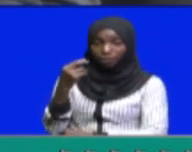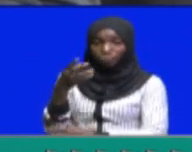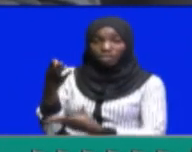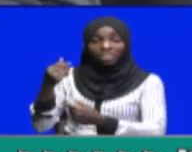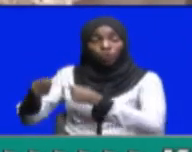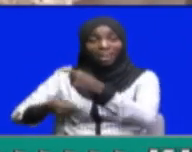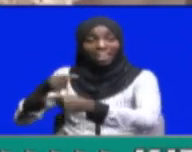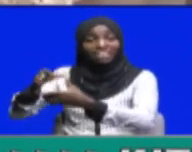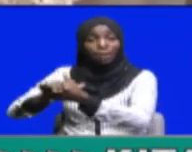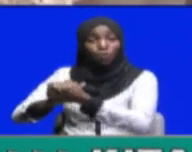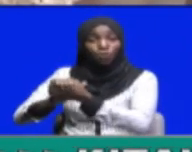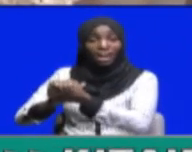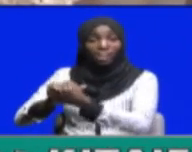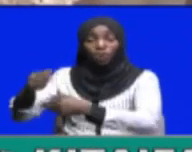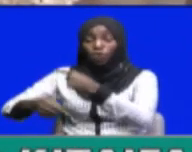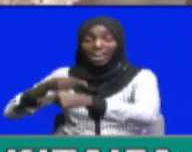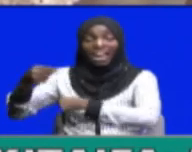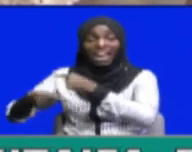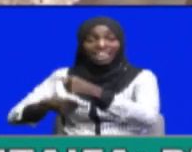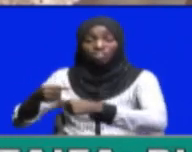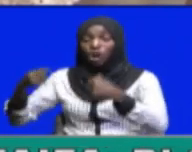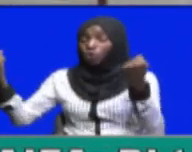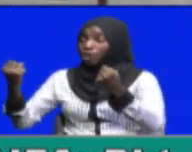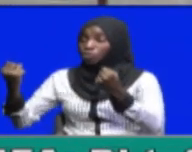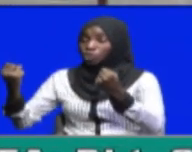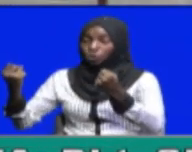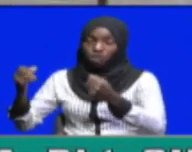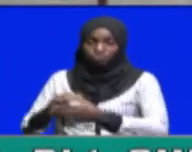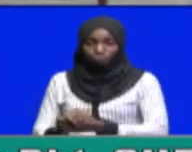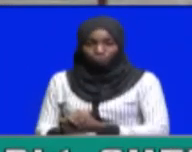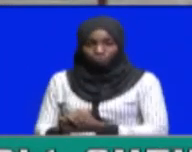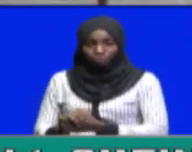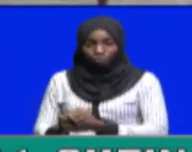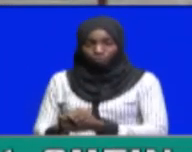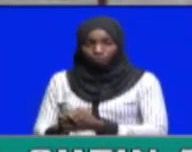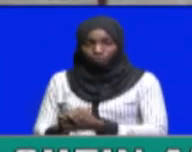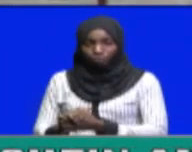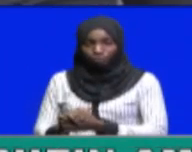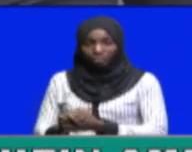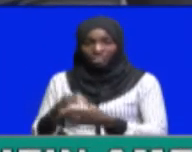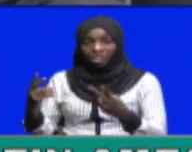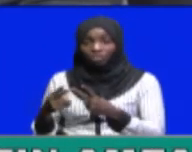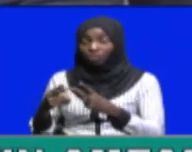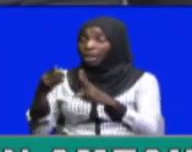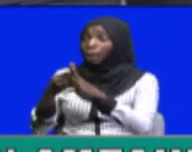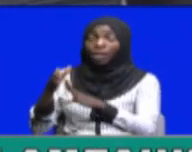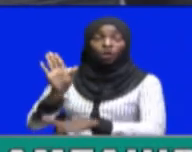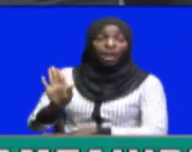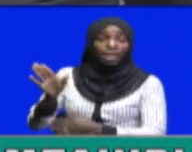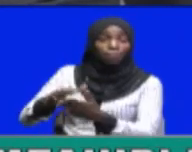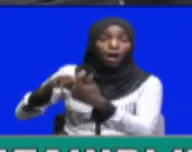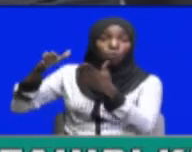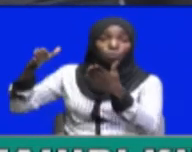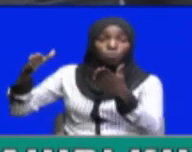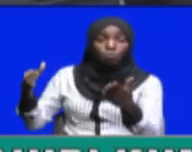wa Tanganyika na Zanzibar zinaendelezwa na zinadumishwa. Aidha, Rais Dr. Sheni ameeleza matarajio yake makubwa alionayo